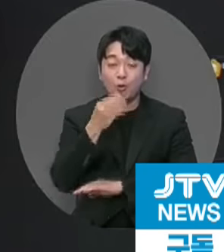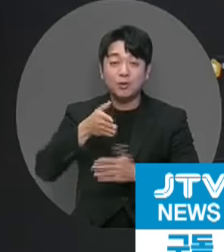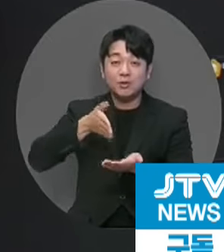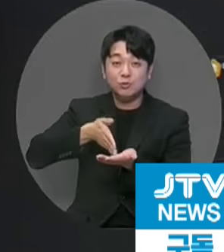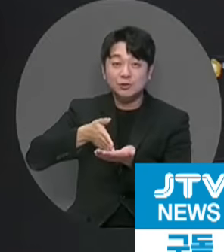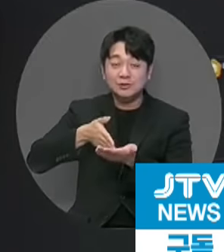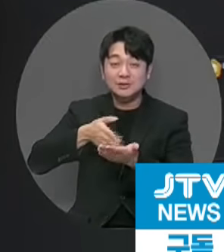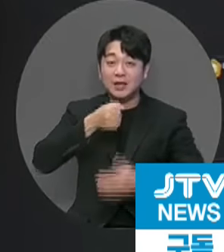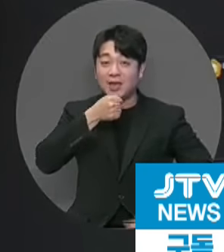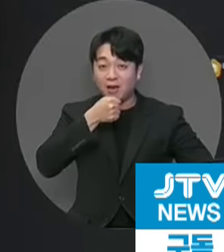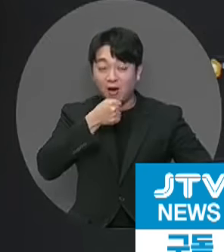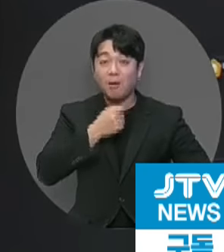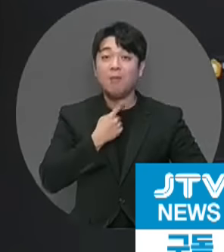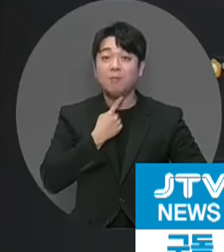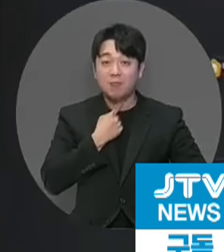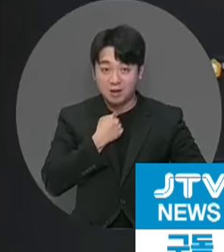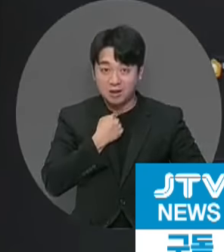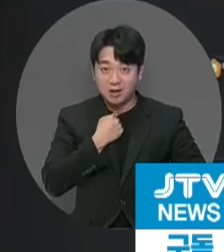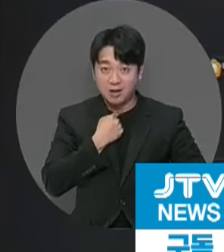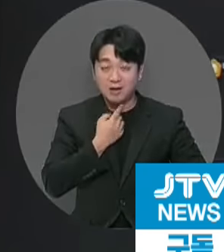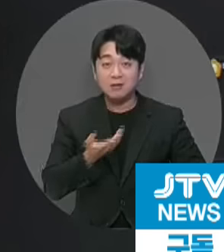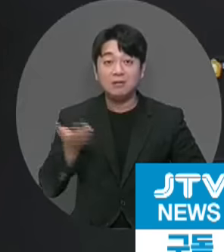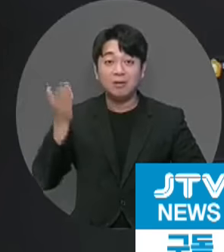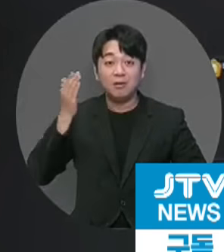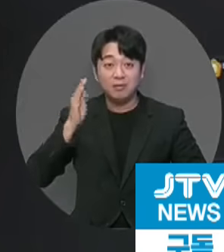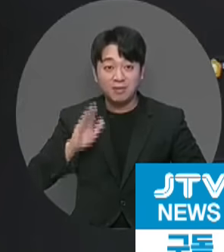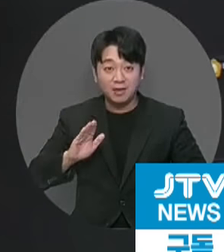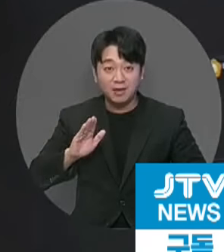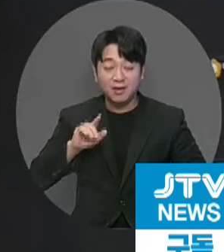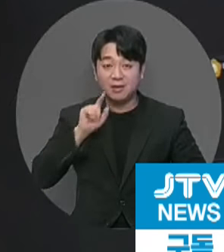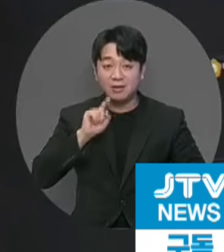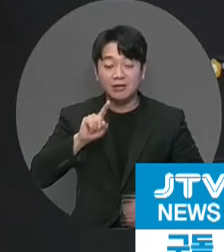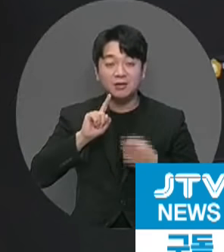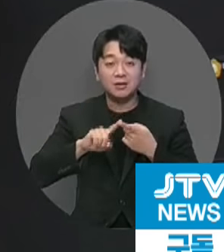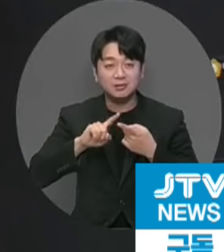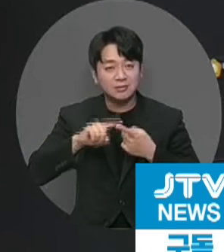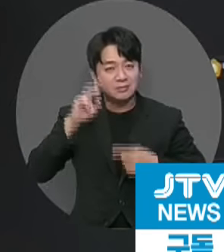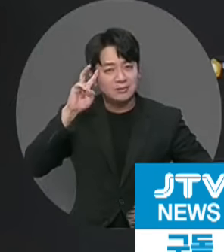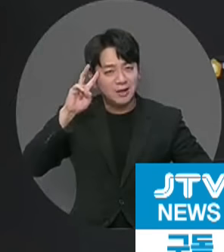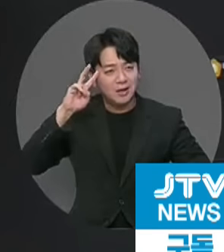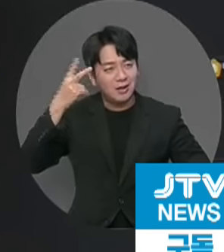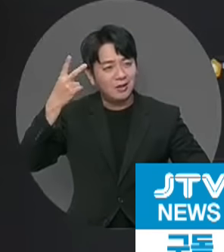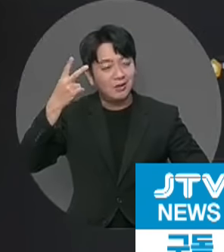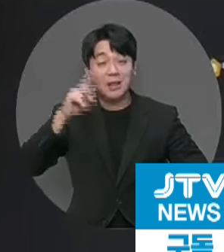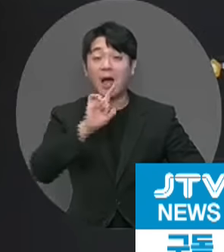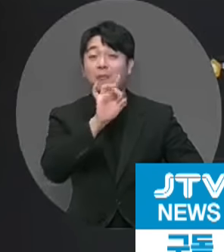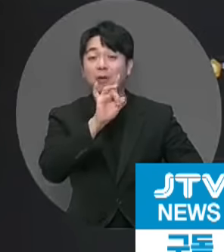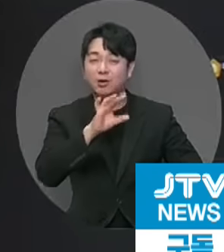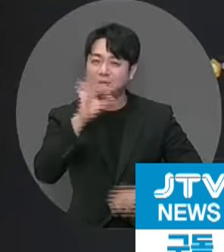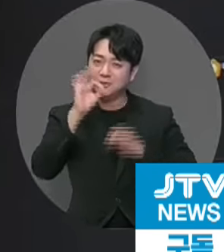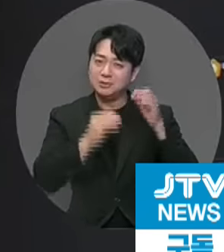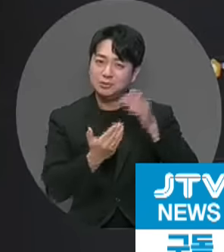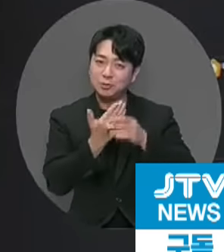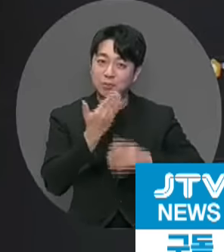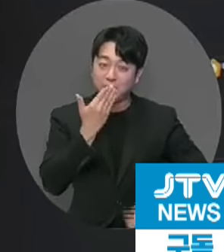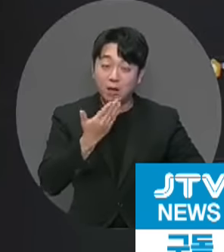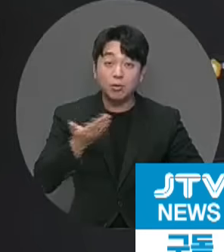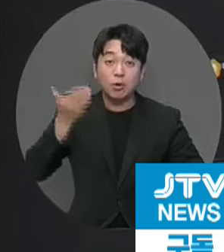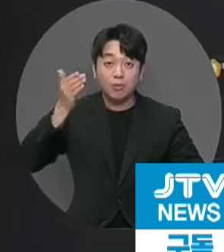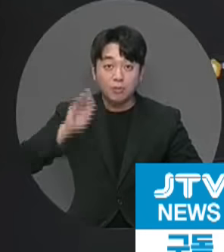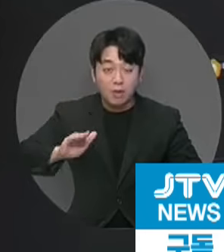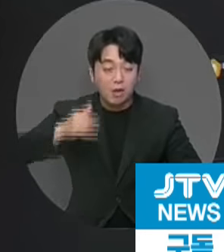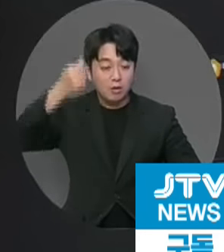착각도 한 번 답변할 수 있지. 그거를 되풀이해서 답변할 순 없다. 그래서 그럴 리가 없기